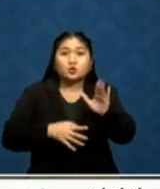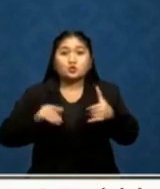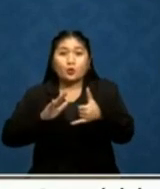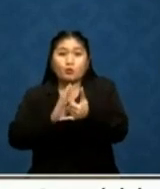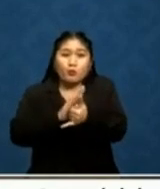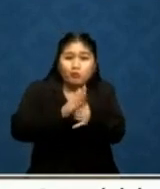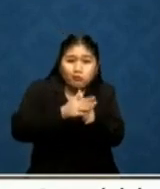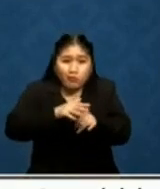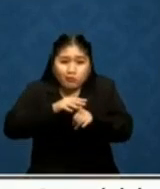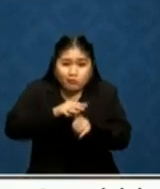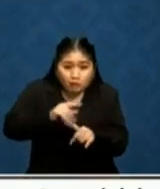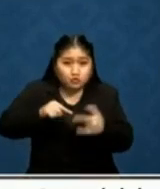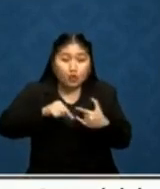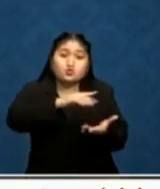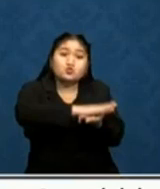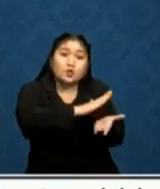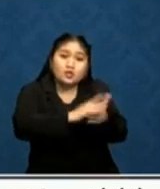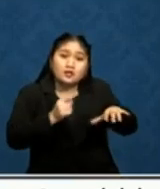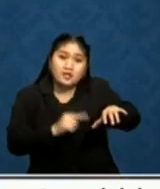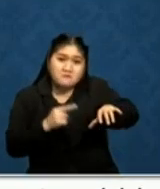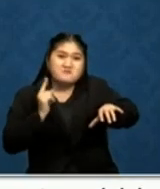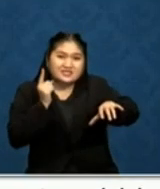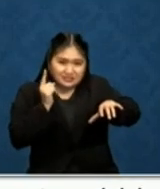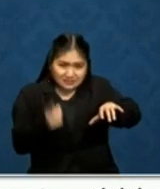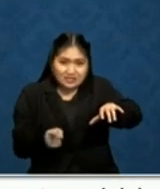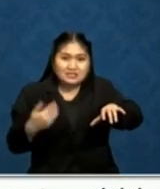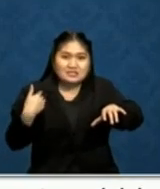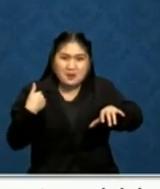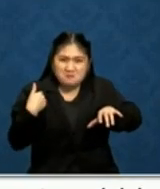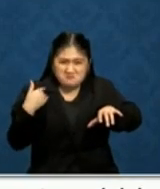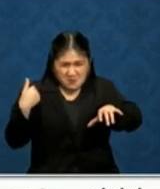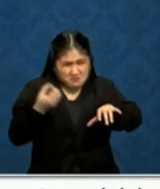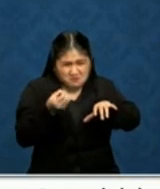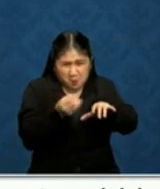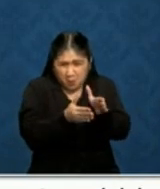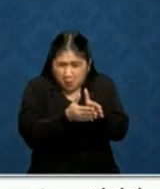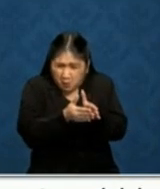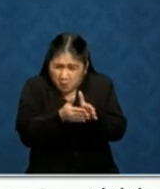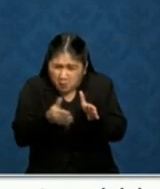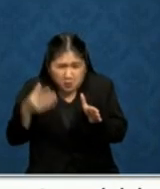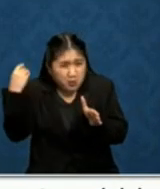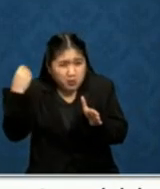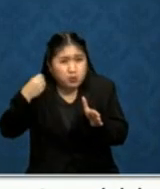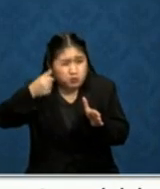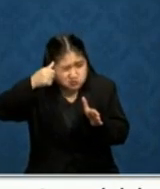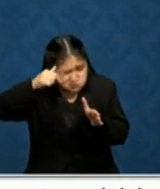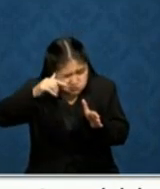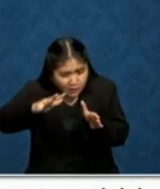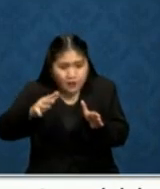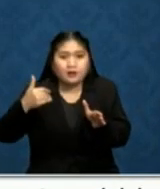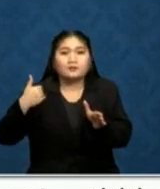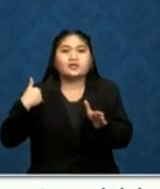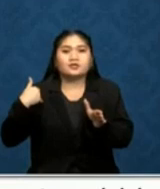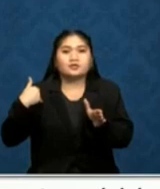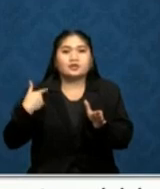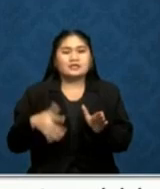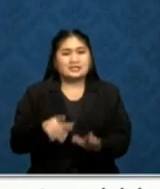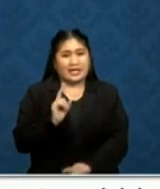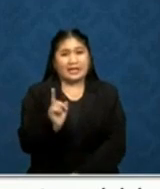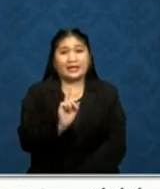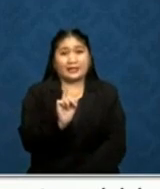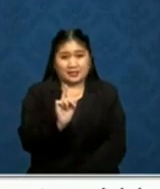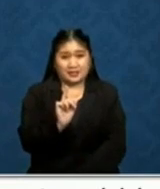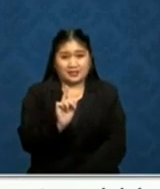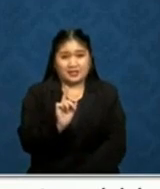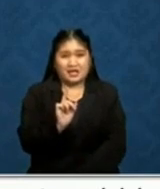ทางเพศในสถานศึกษาที่เกิดขึ้นจริงทีมากและบ่อยมากเอาแค่นะค